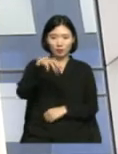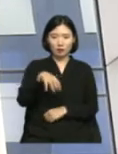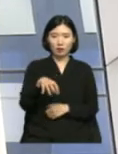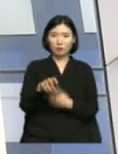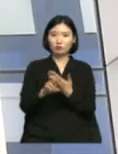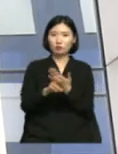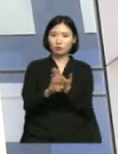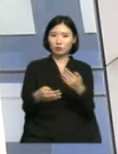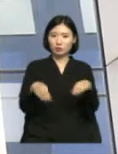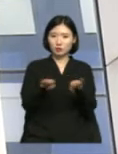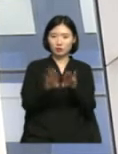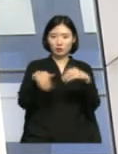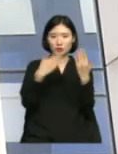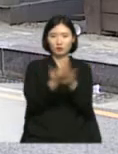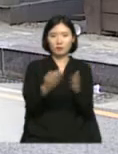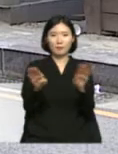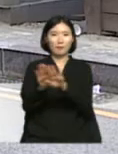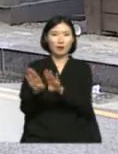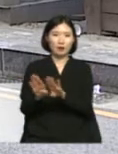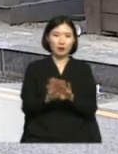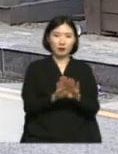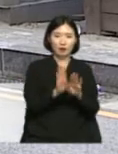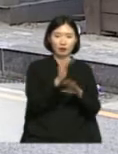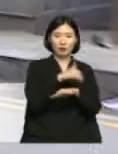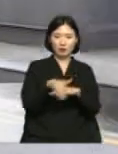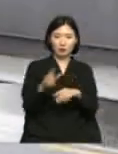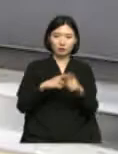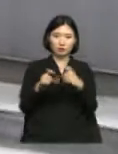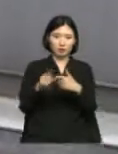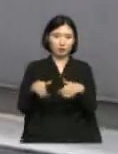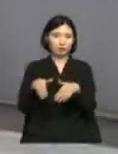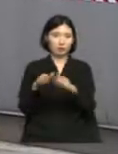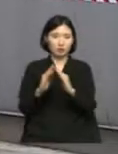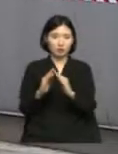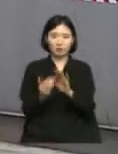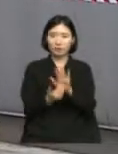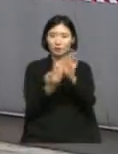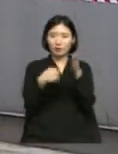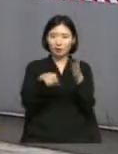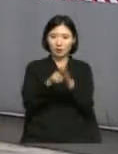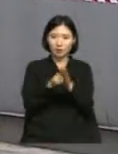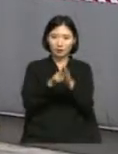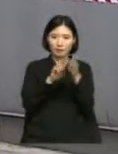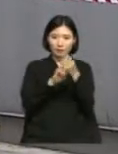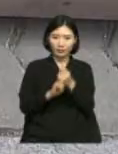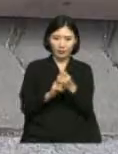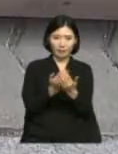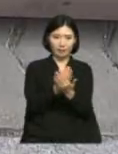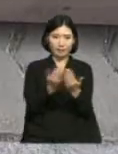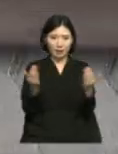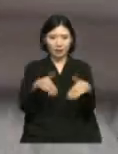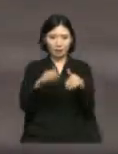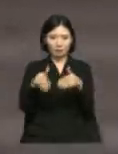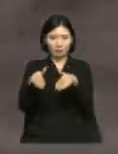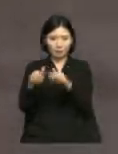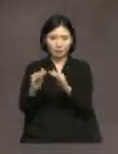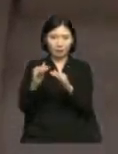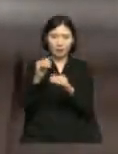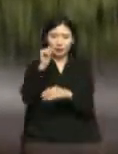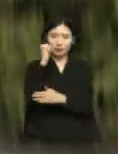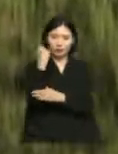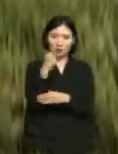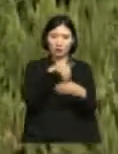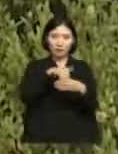시설물을 전면 철거한다는 계획입니다. 시설물 추가 설치를 제재하기 위한 펜스 설치 작업도 강행한다는 의사를 내비치고